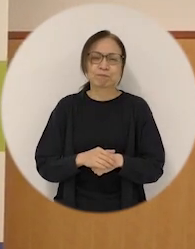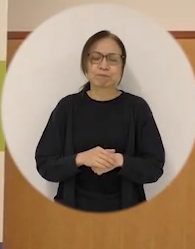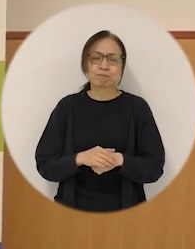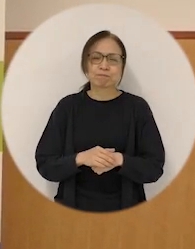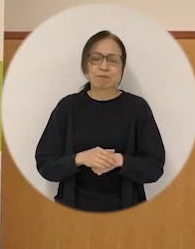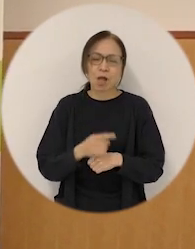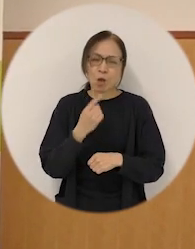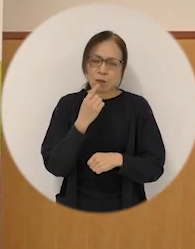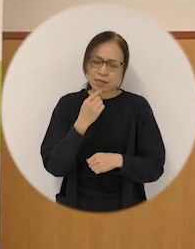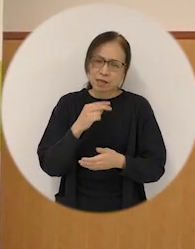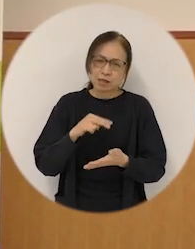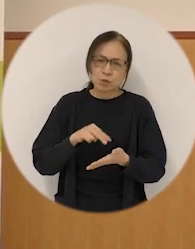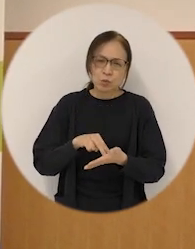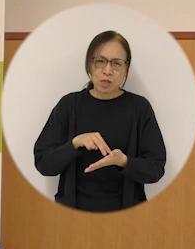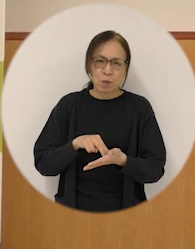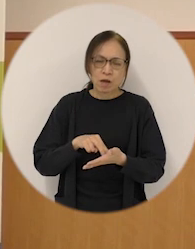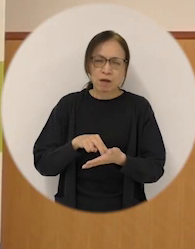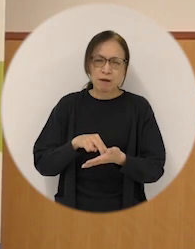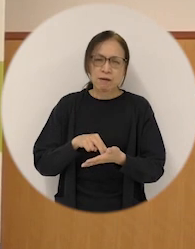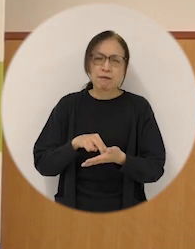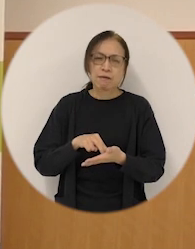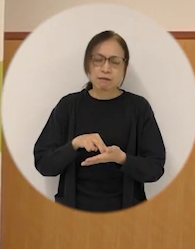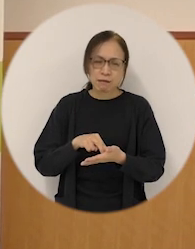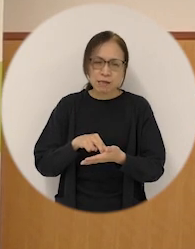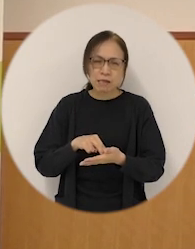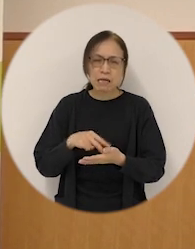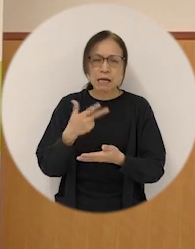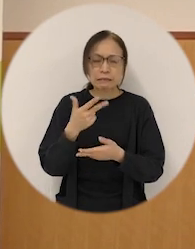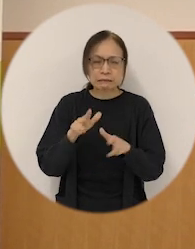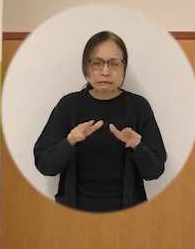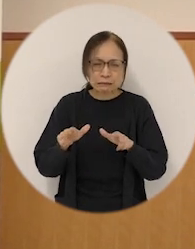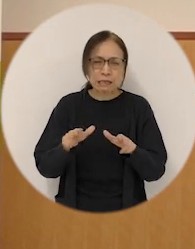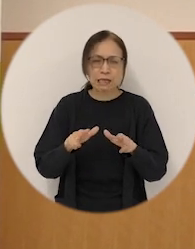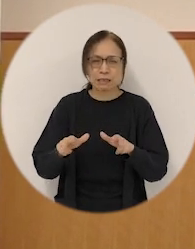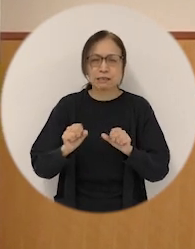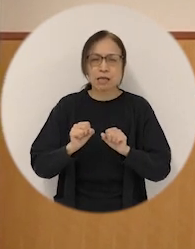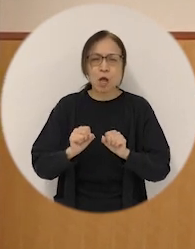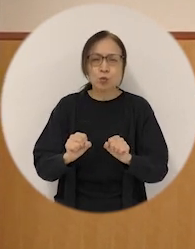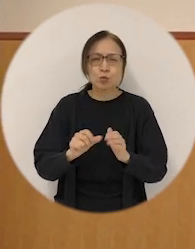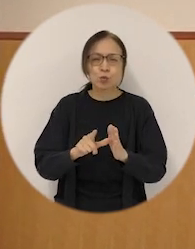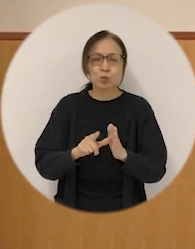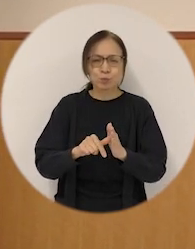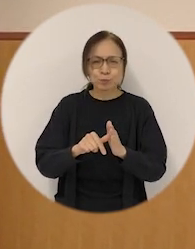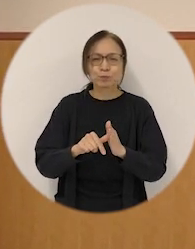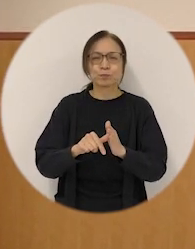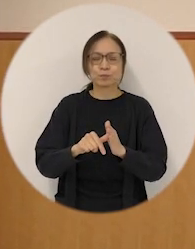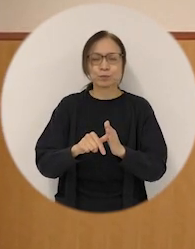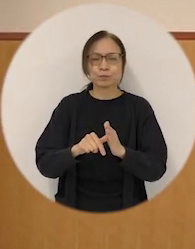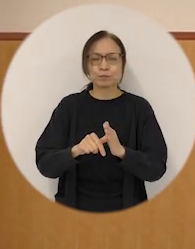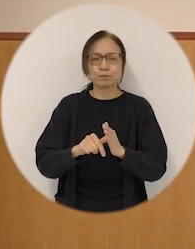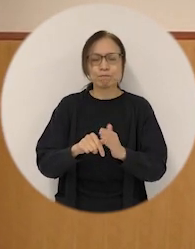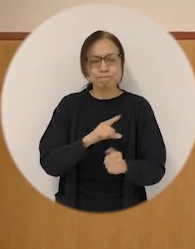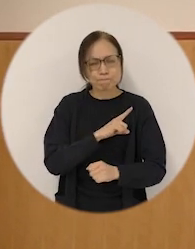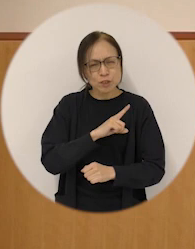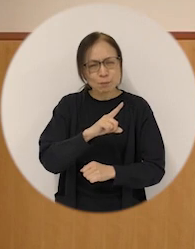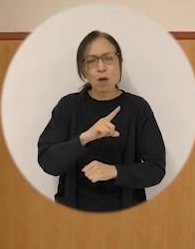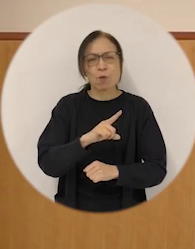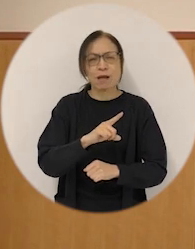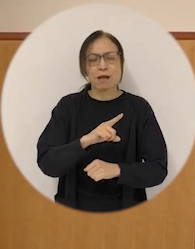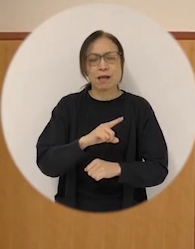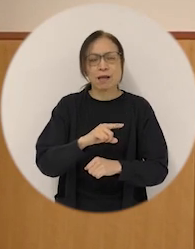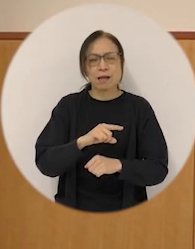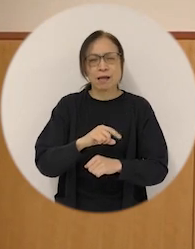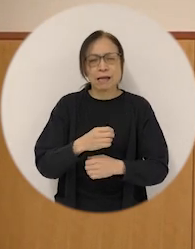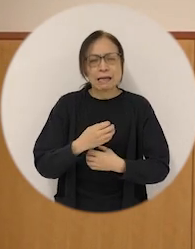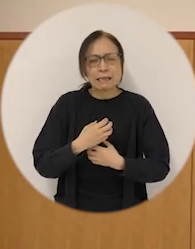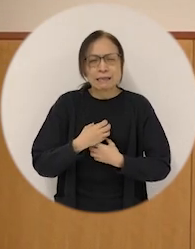私としてはこの、まあ、市政に取り組むにあたって、一番はやっぱ危機管理っていうのが最